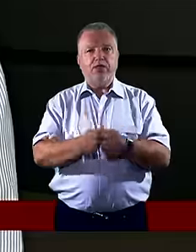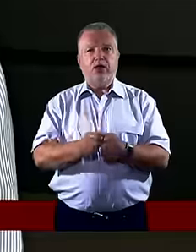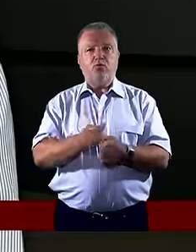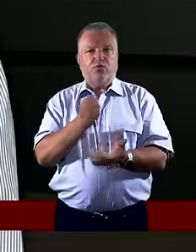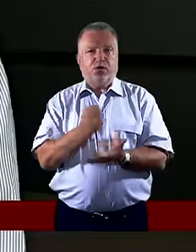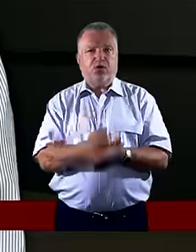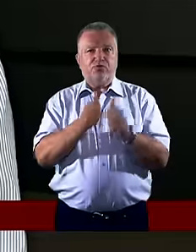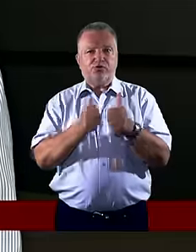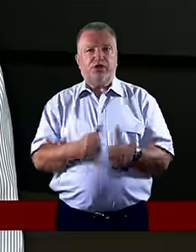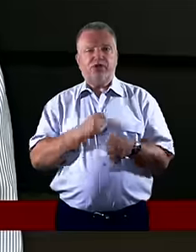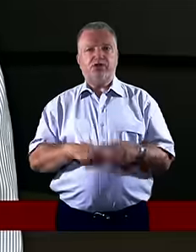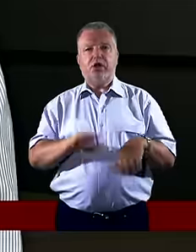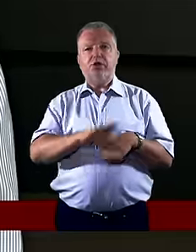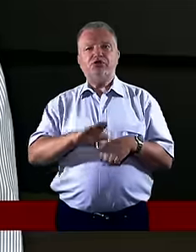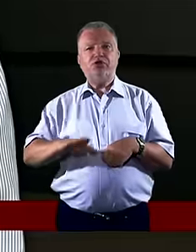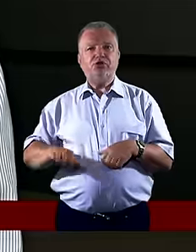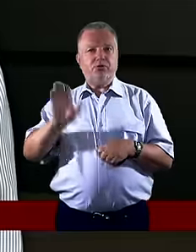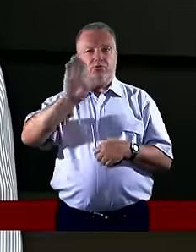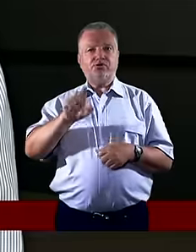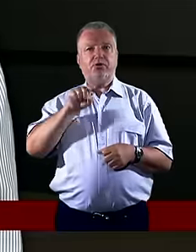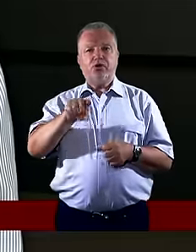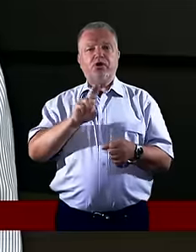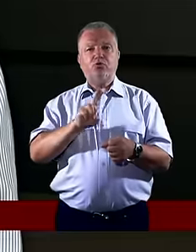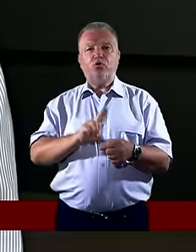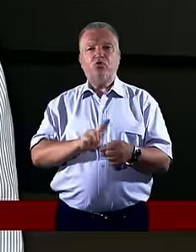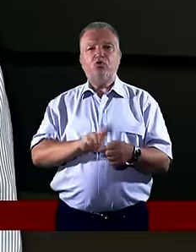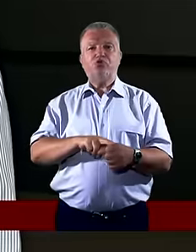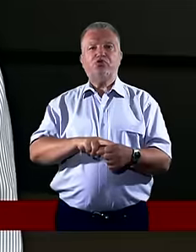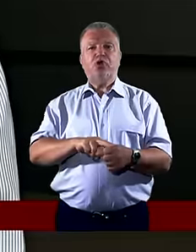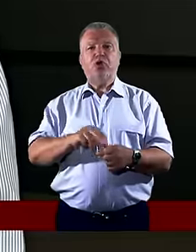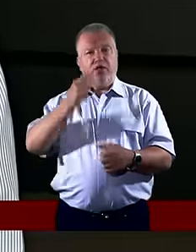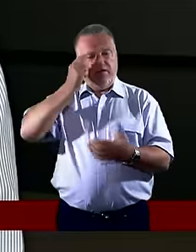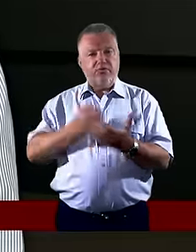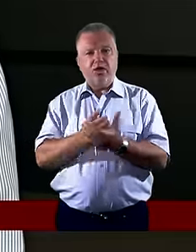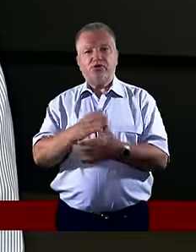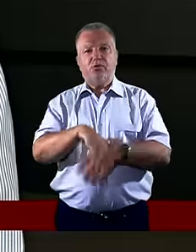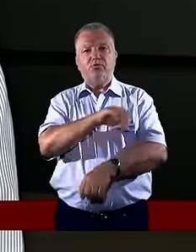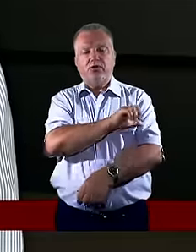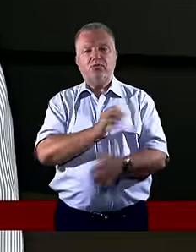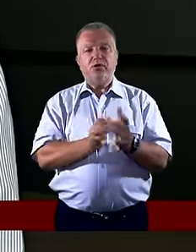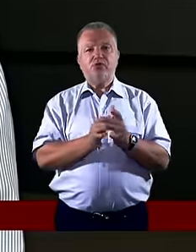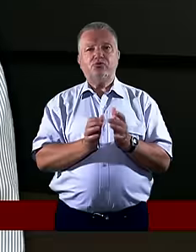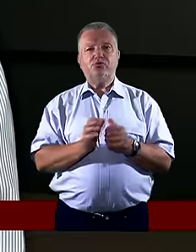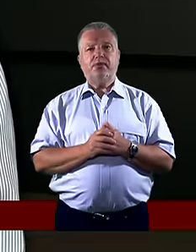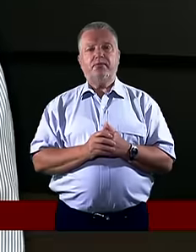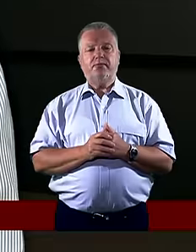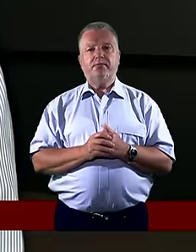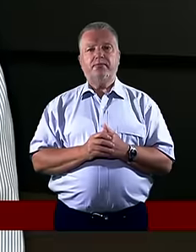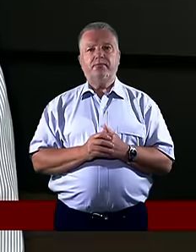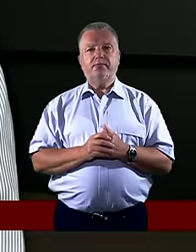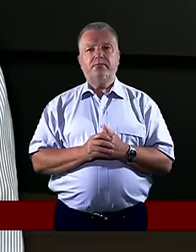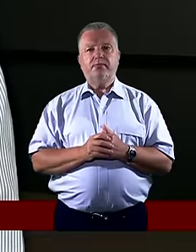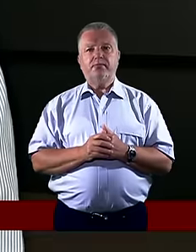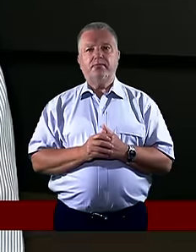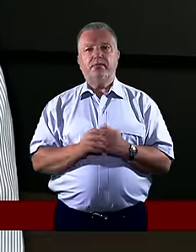go przyjęli, dał prawo stać się dziećmi bożymi, tym, którzy wierzą w imię Jego. O to przede wszystkim chodzi, żeby stać się